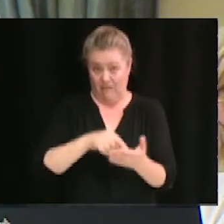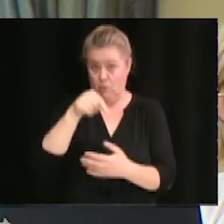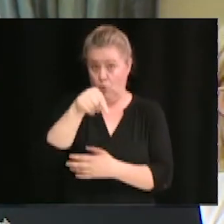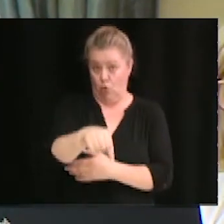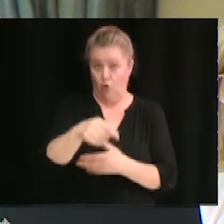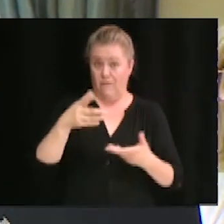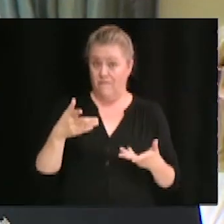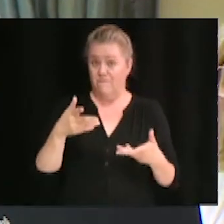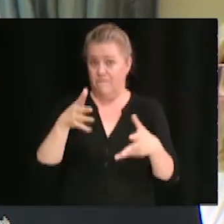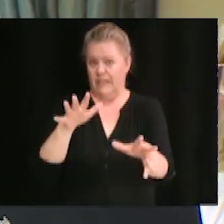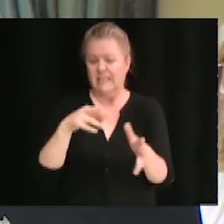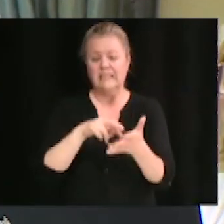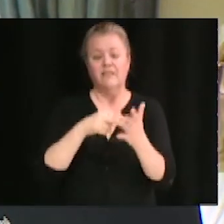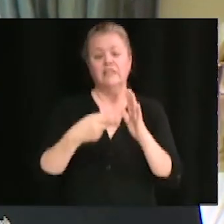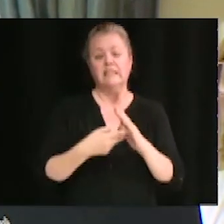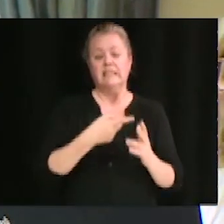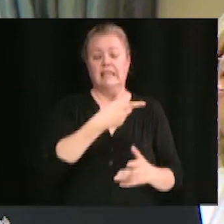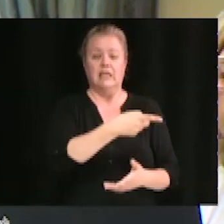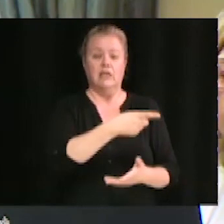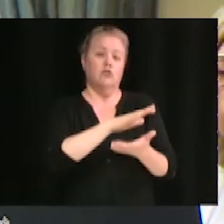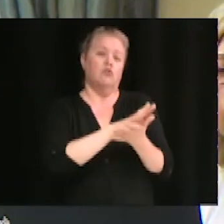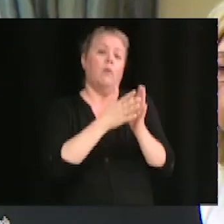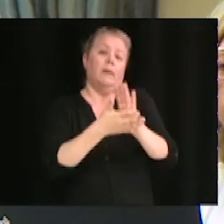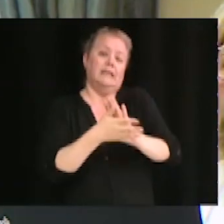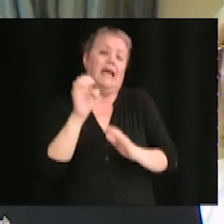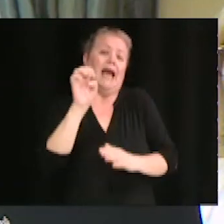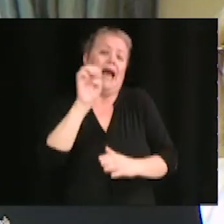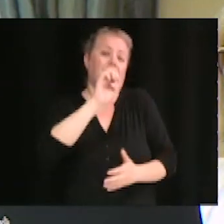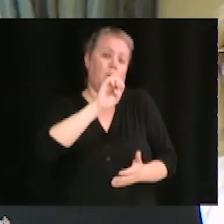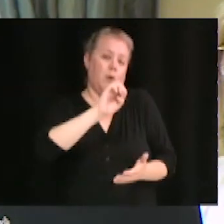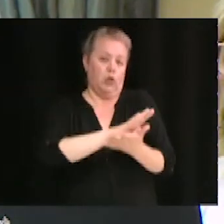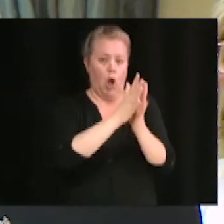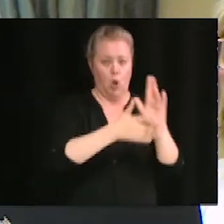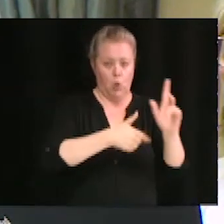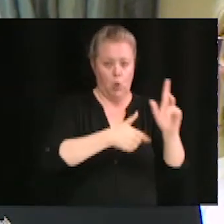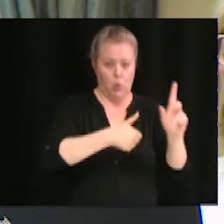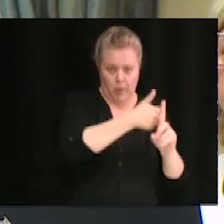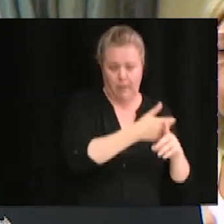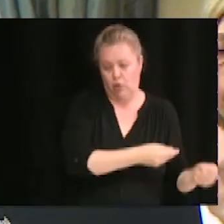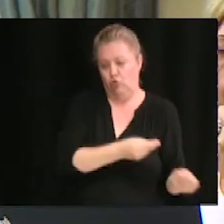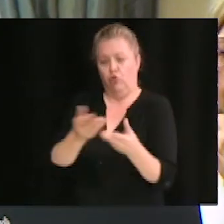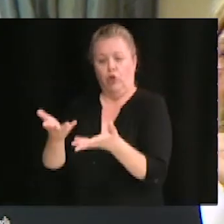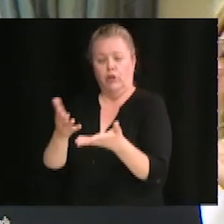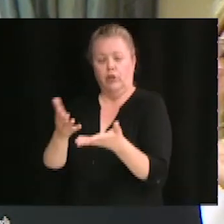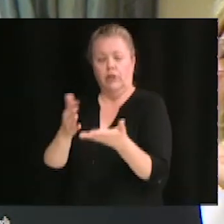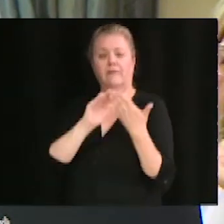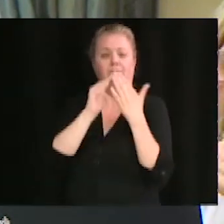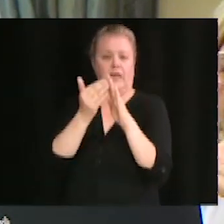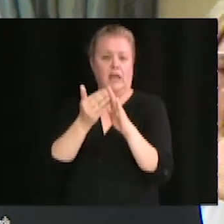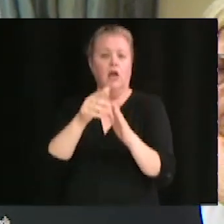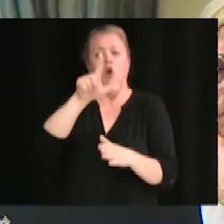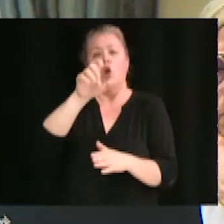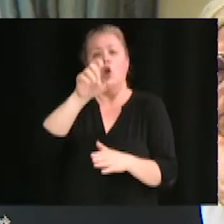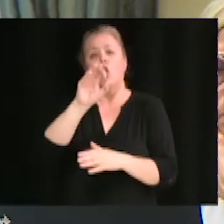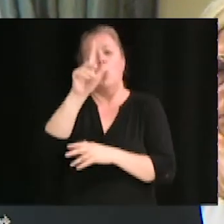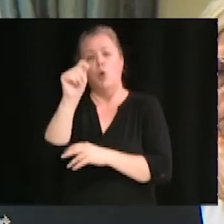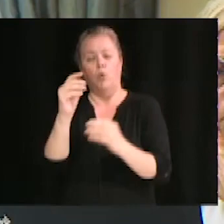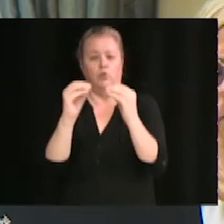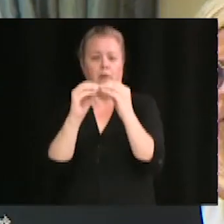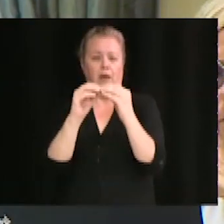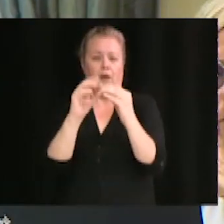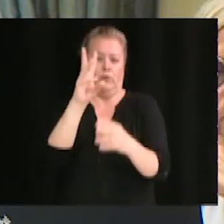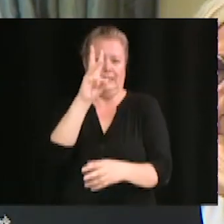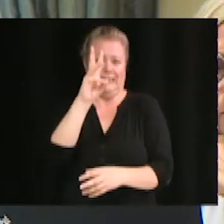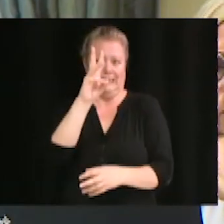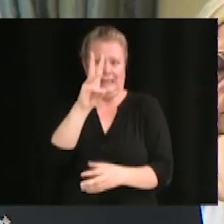'entrepreneur cède à la municipalité la partie de la rue Couture qui a fait l'objet des travaux. On parle du lot numéro 6,205,610